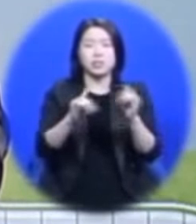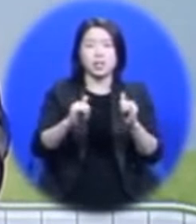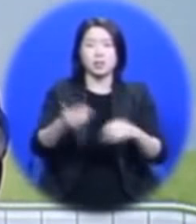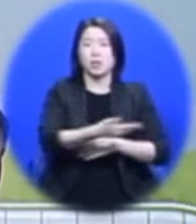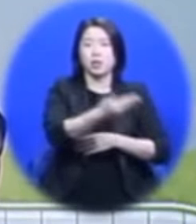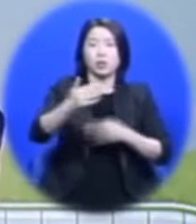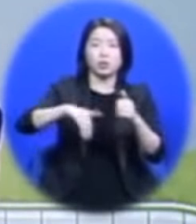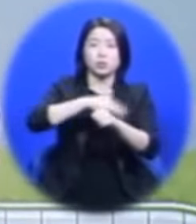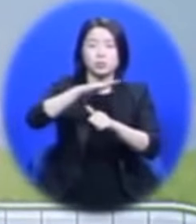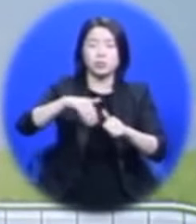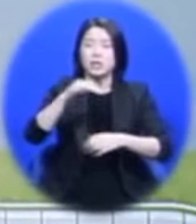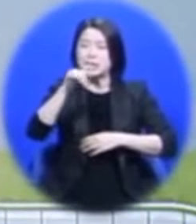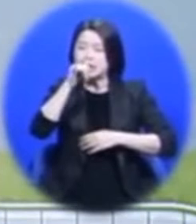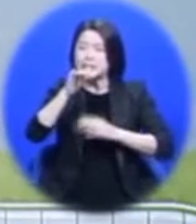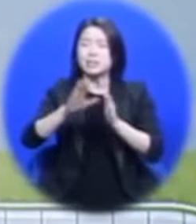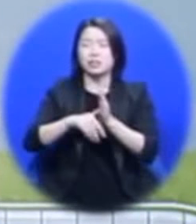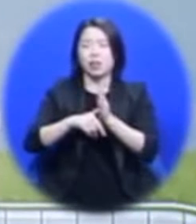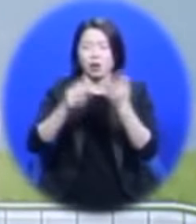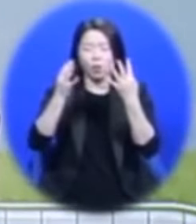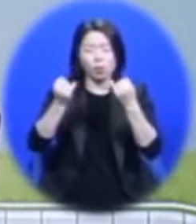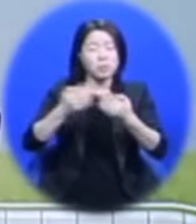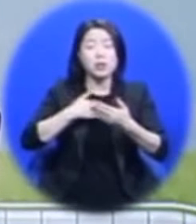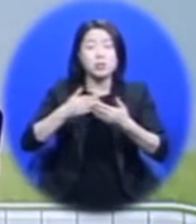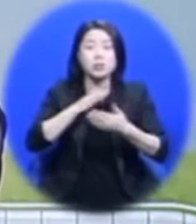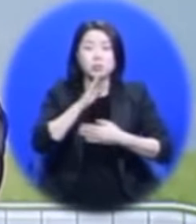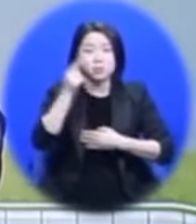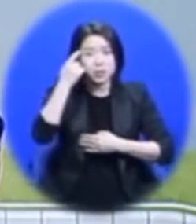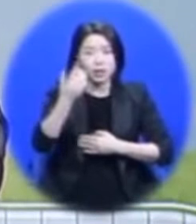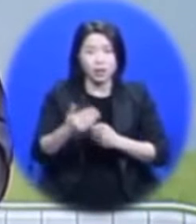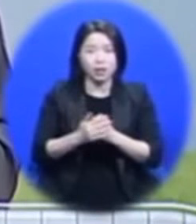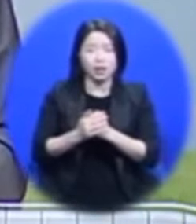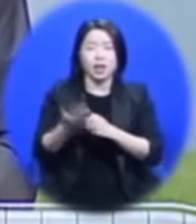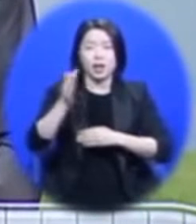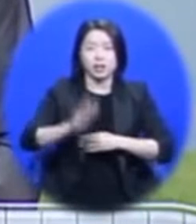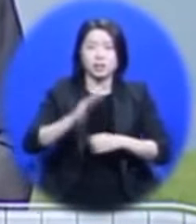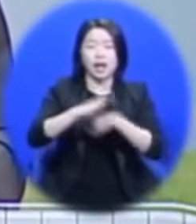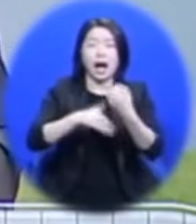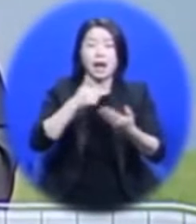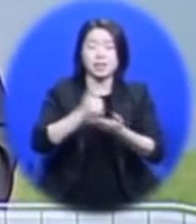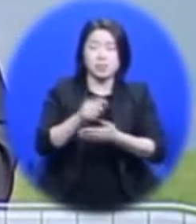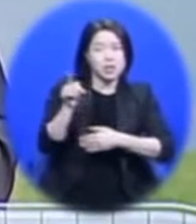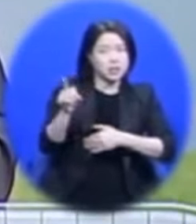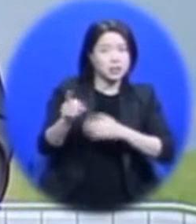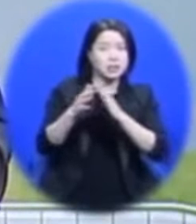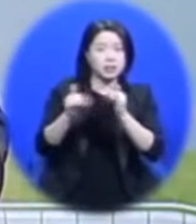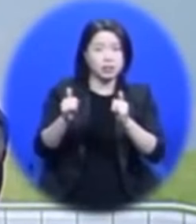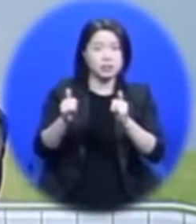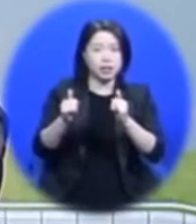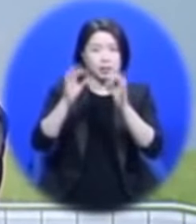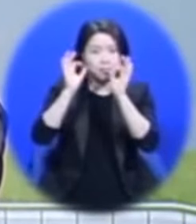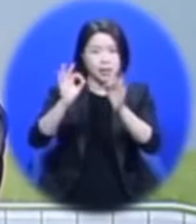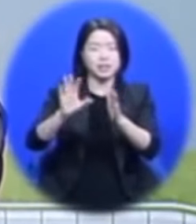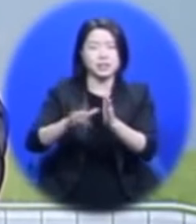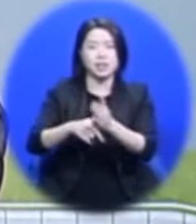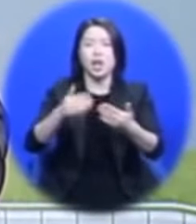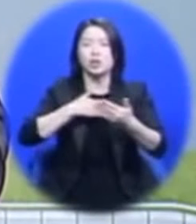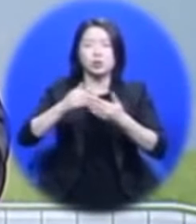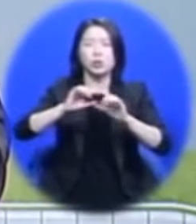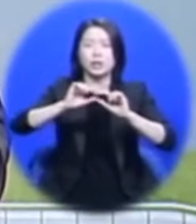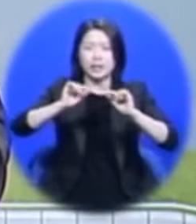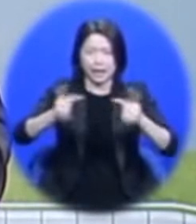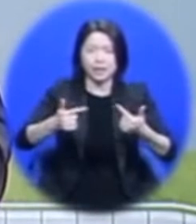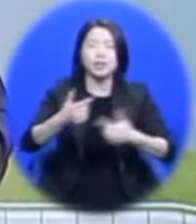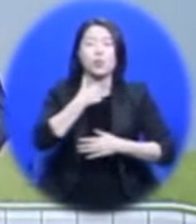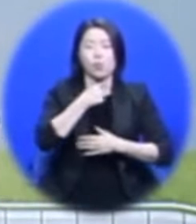주변에 있을 경우에 얼마나 두려워요. 근데 하나님은 그런 사람을 보았을 때 두려워하지 않기를